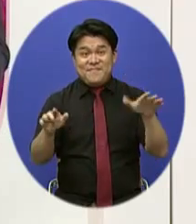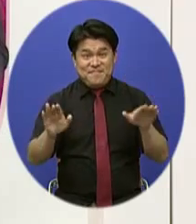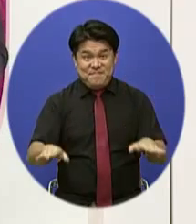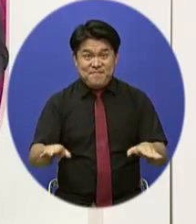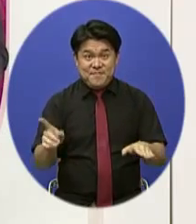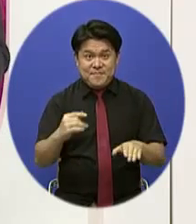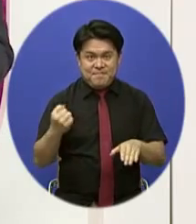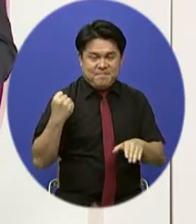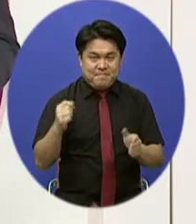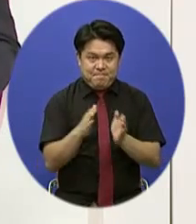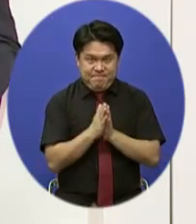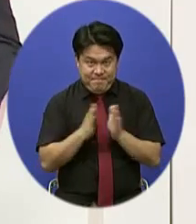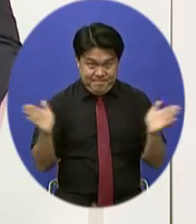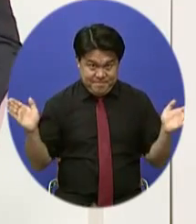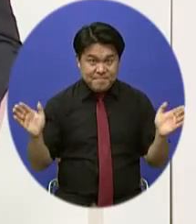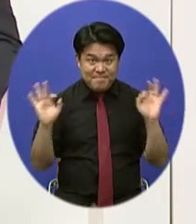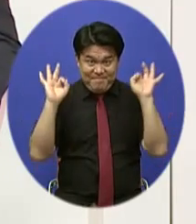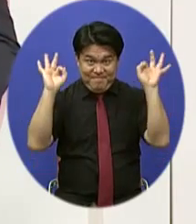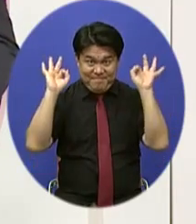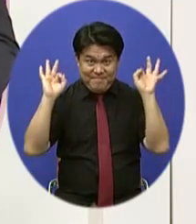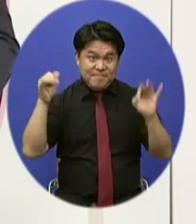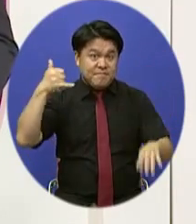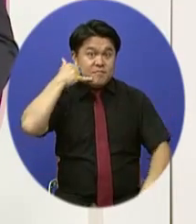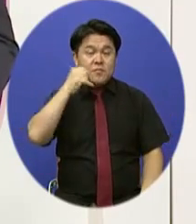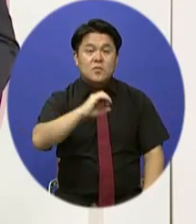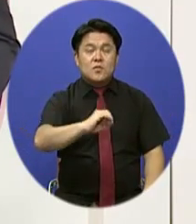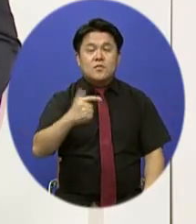힘차게 문을 열어보겠습니다. 네. ARS